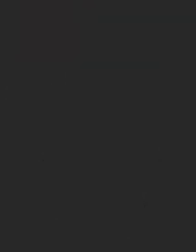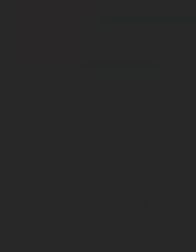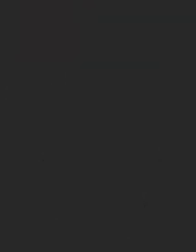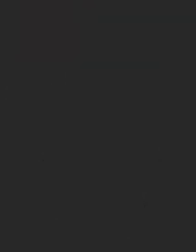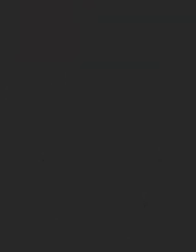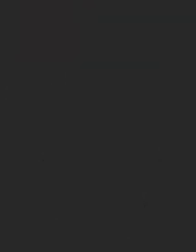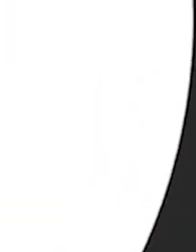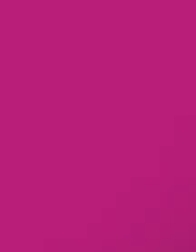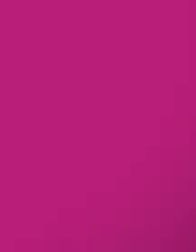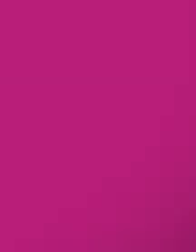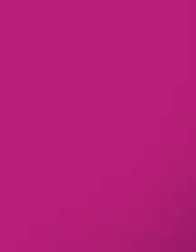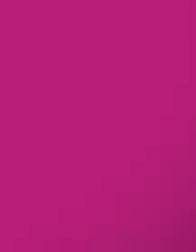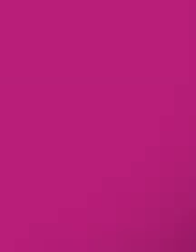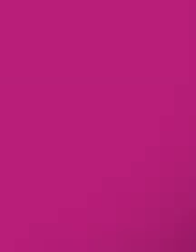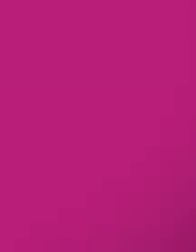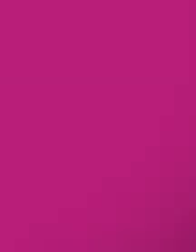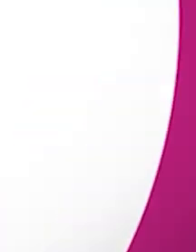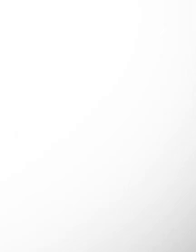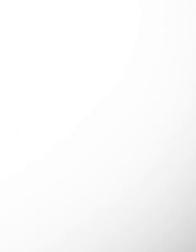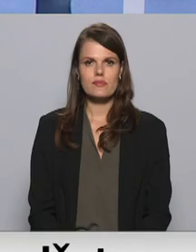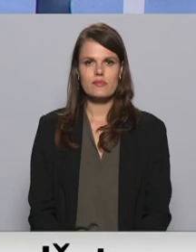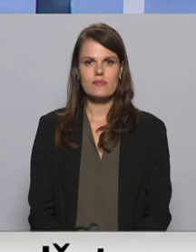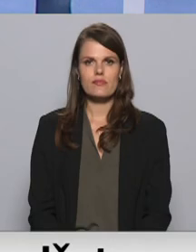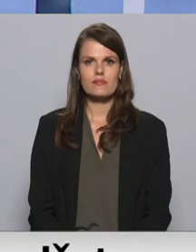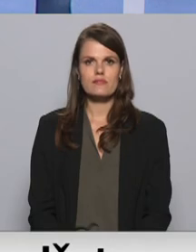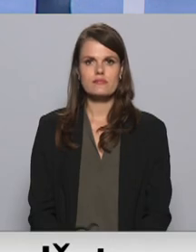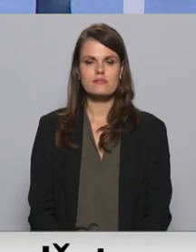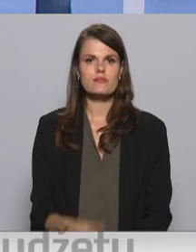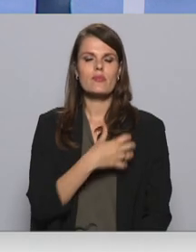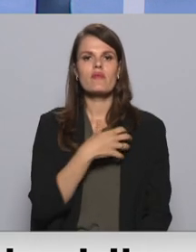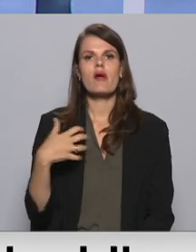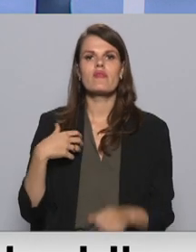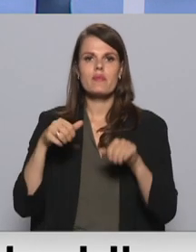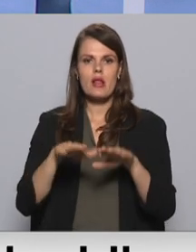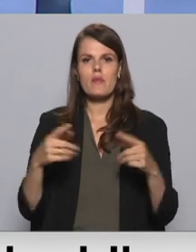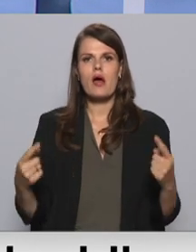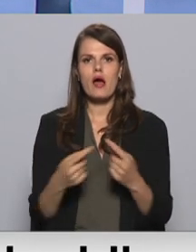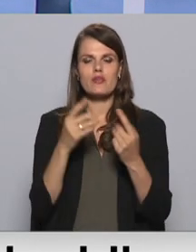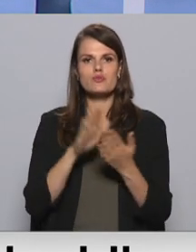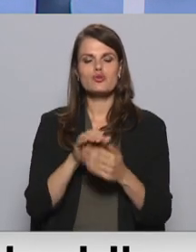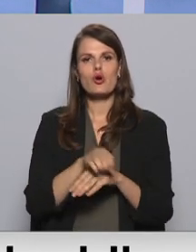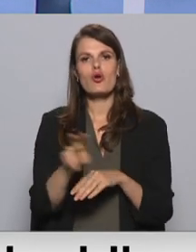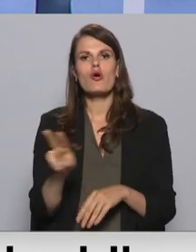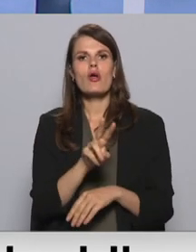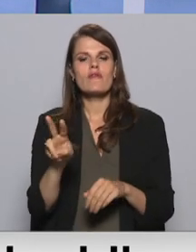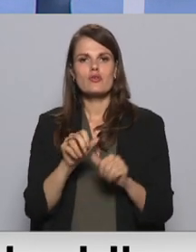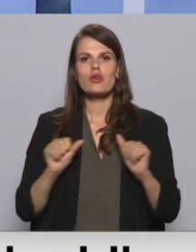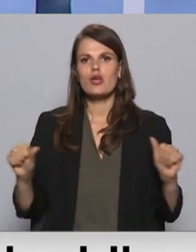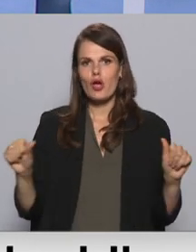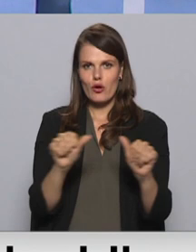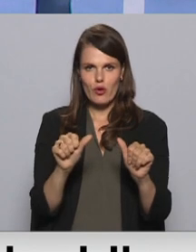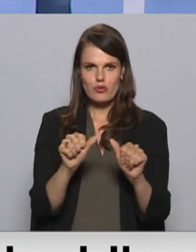Re, viss ēters ir te! Valdības lēmumi attiecībā uz COVID-19